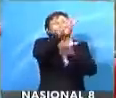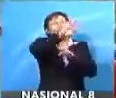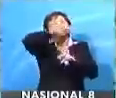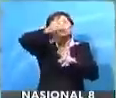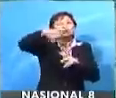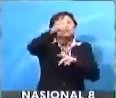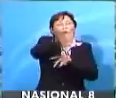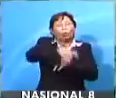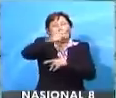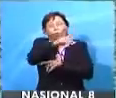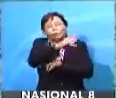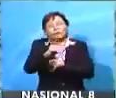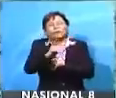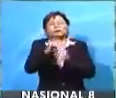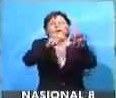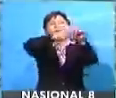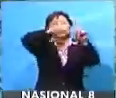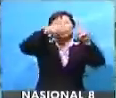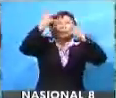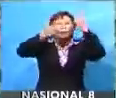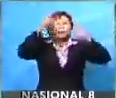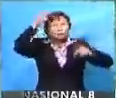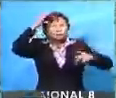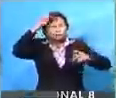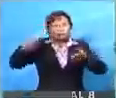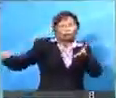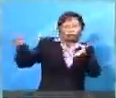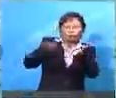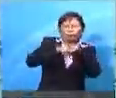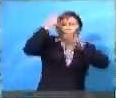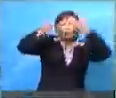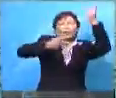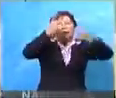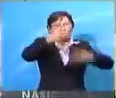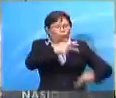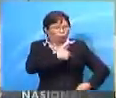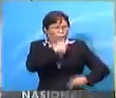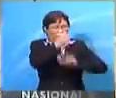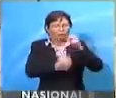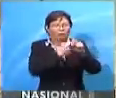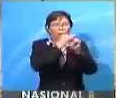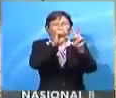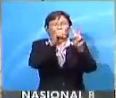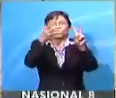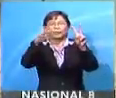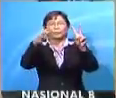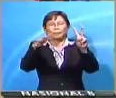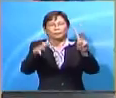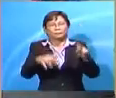juta orang, sementara 1 juta pelancong China direkod melawat Indonesia tahun ini.